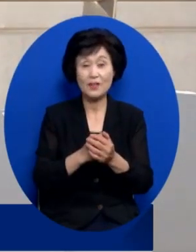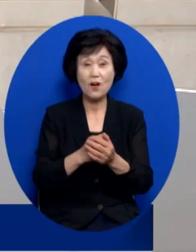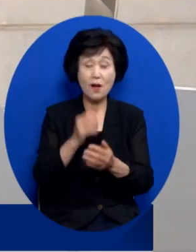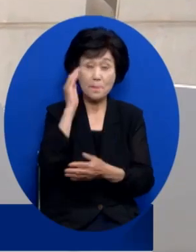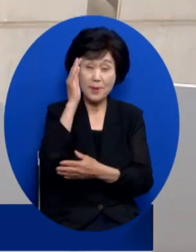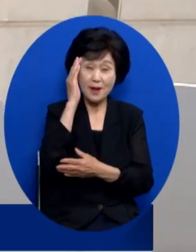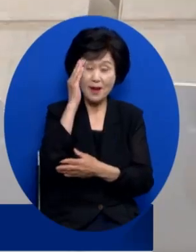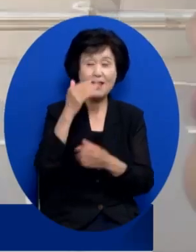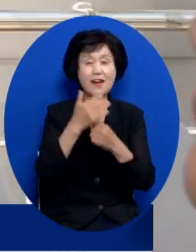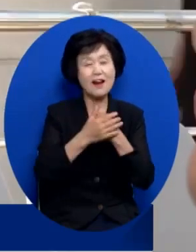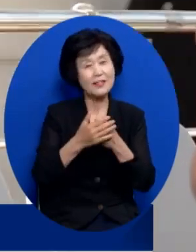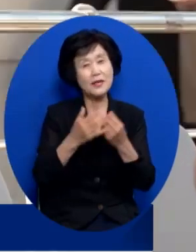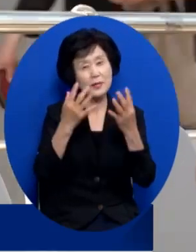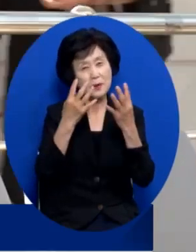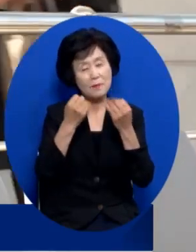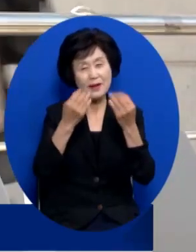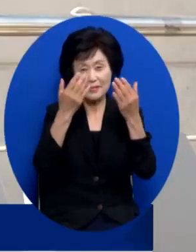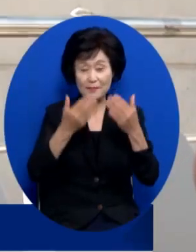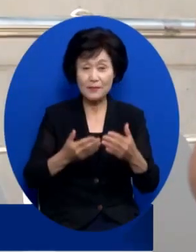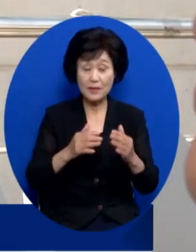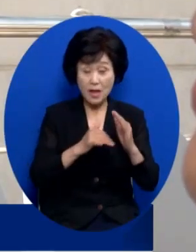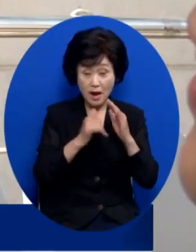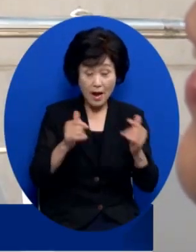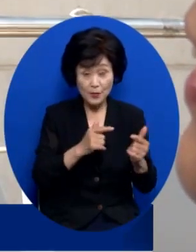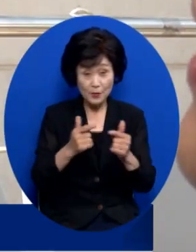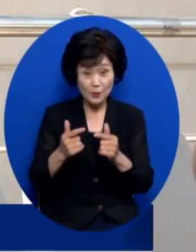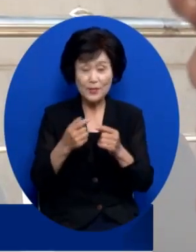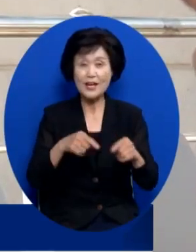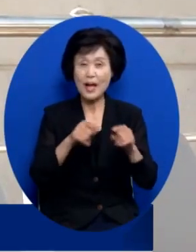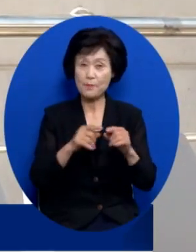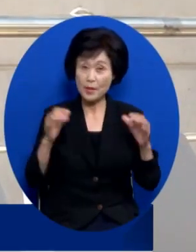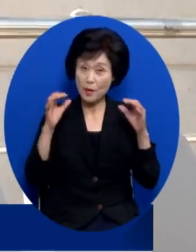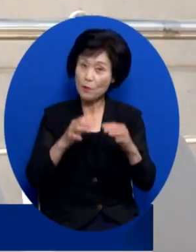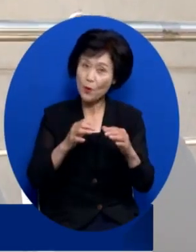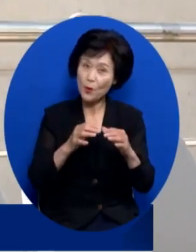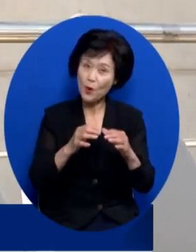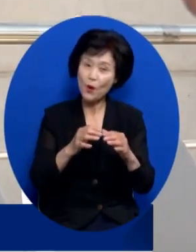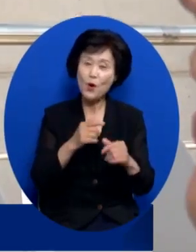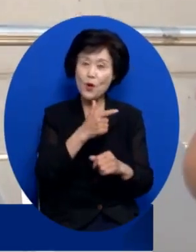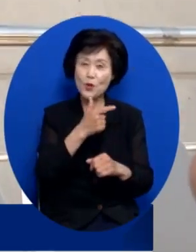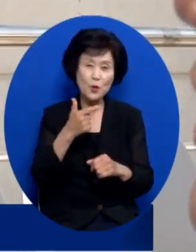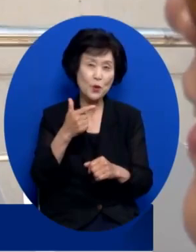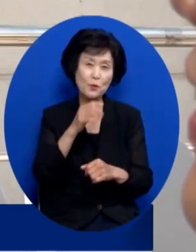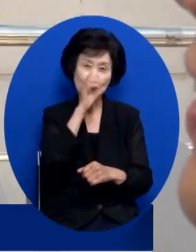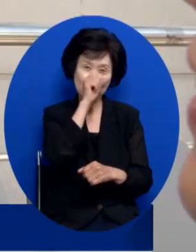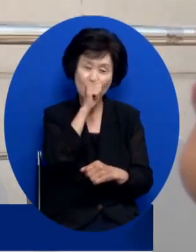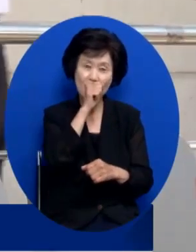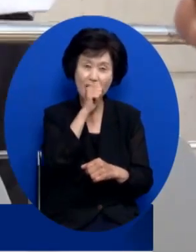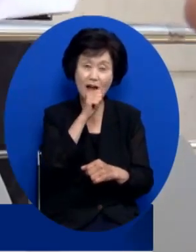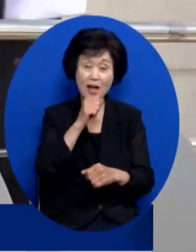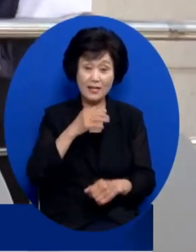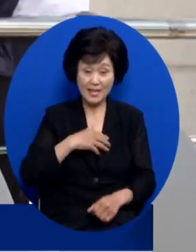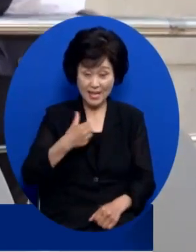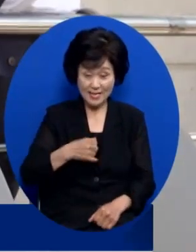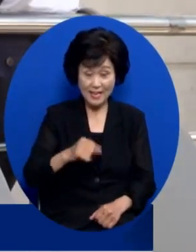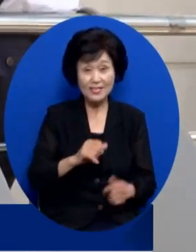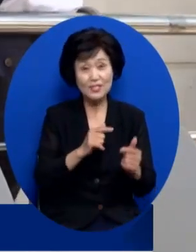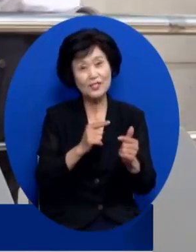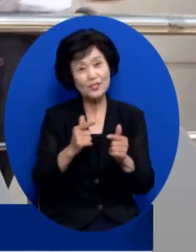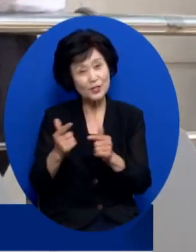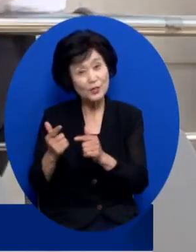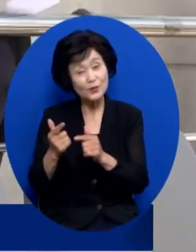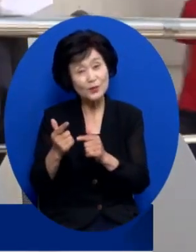많이 은혜를 받았습니다. 가족이 다 같이 이렇게 이 자리에 함께 있어서 너무 좋았고요. 또 우리 아이들도